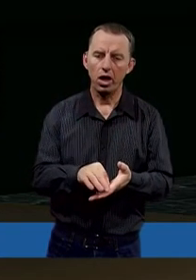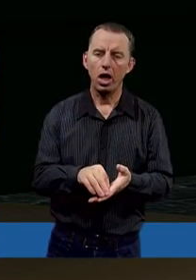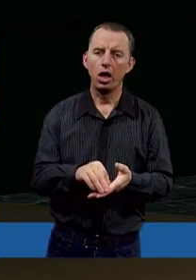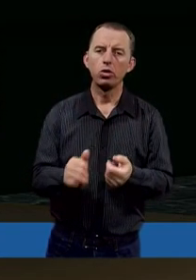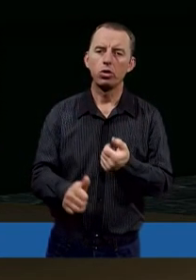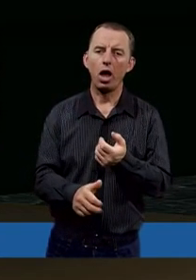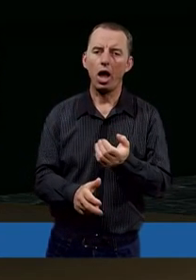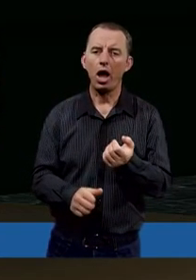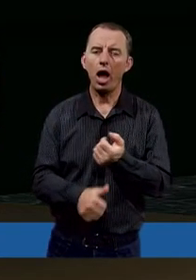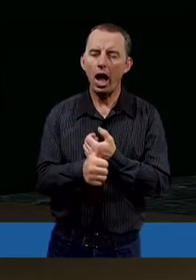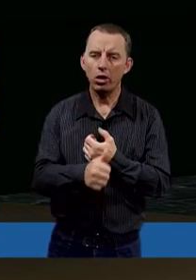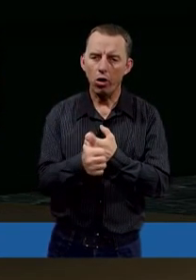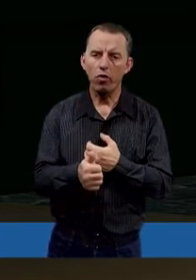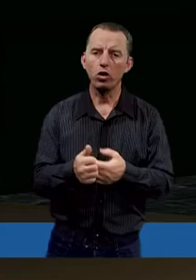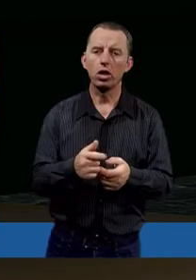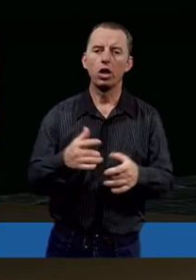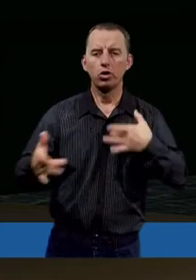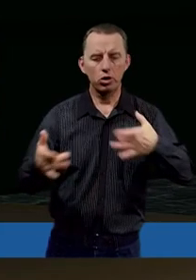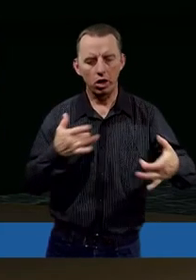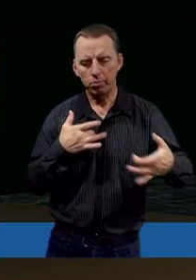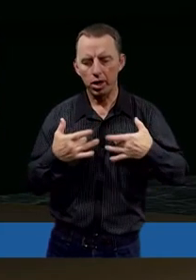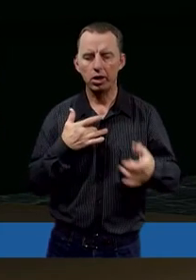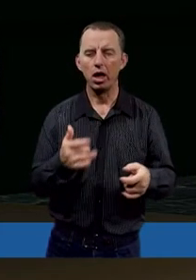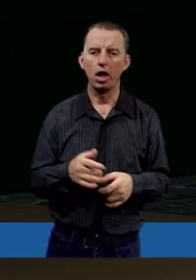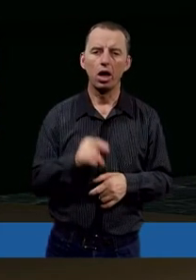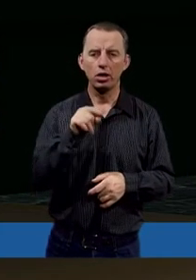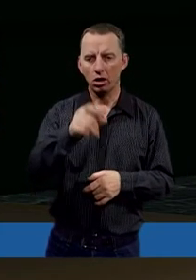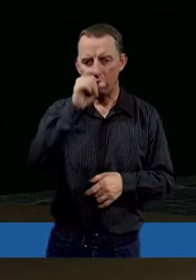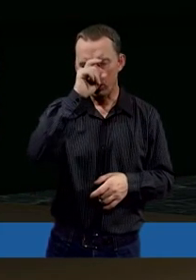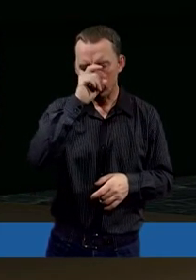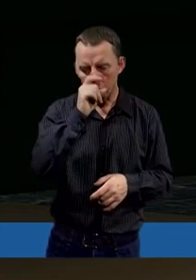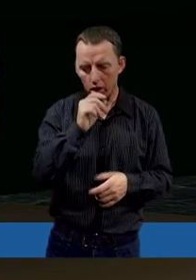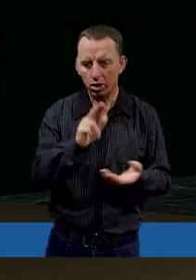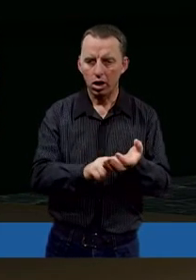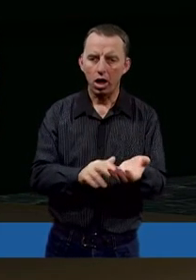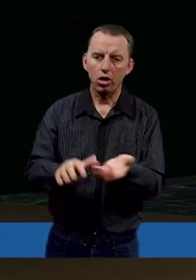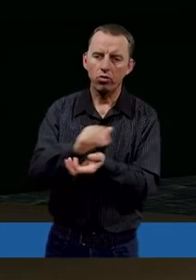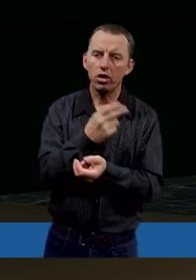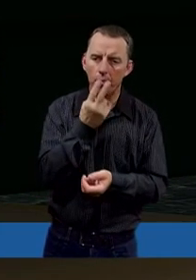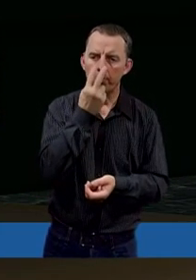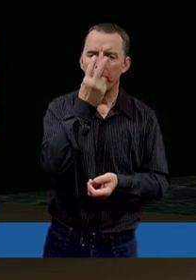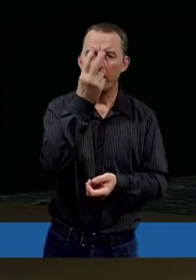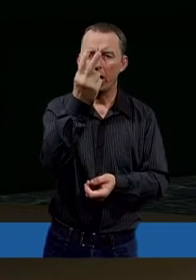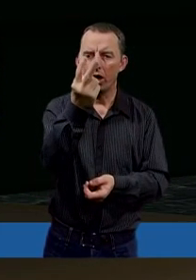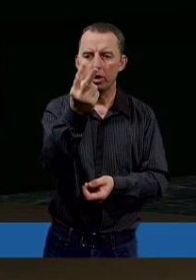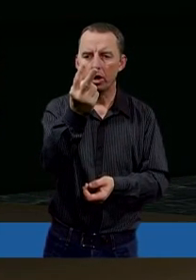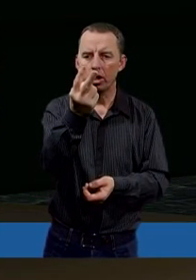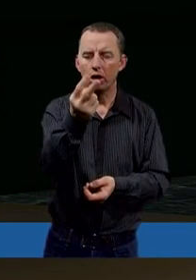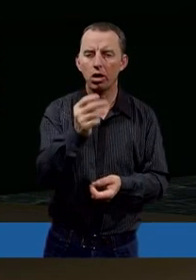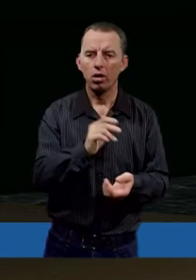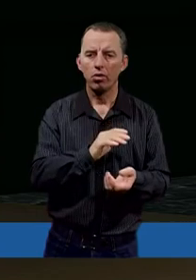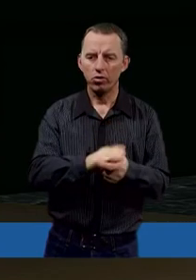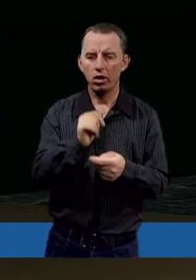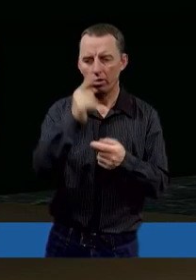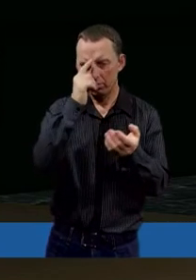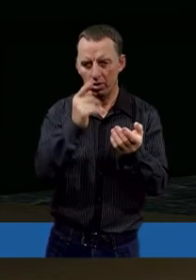aspekty cierpienia i takiego zła na tym świecie patrzeć z perspektywy wiary.